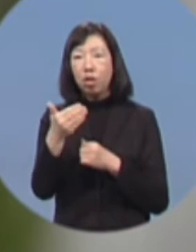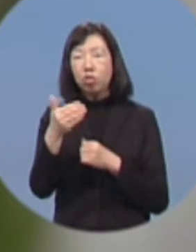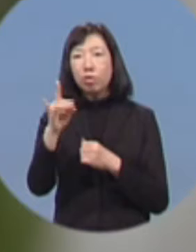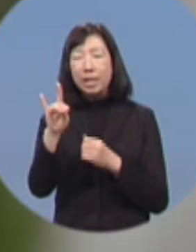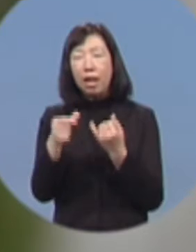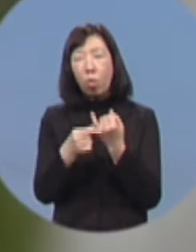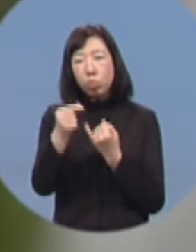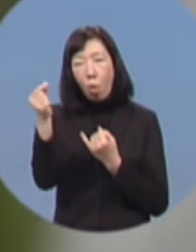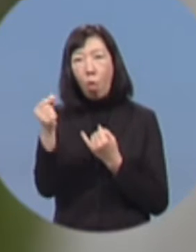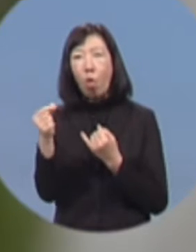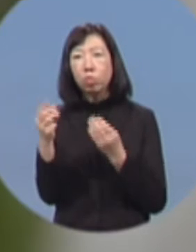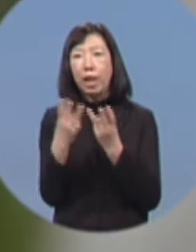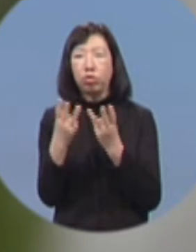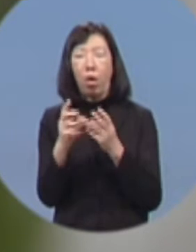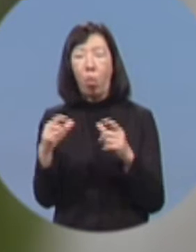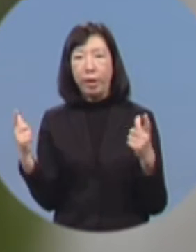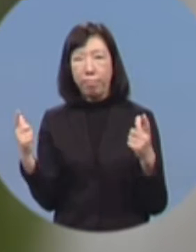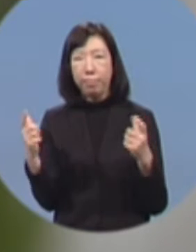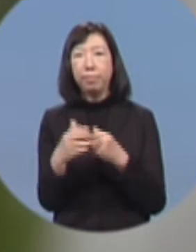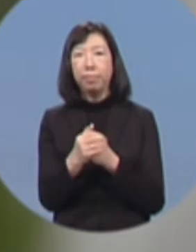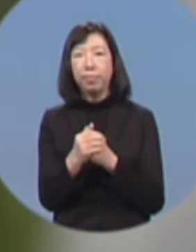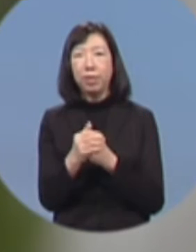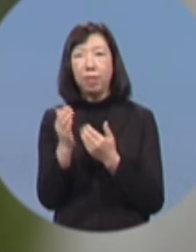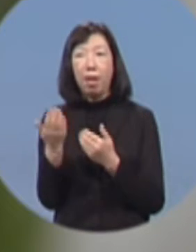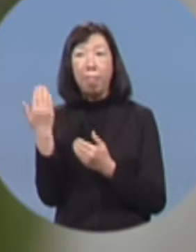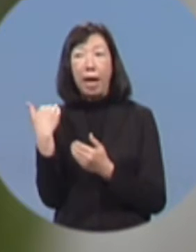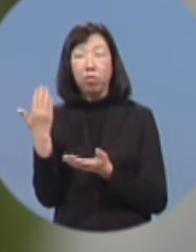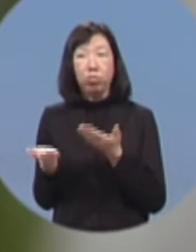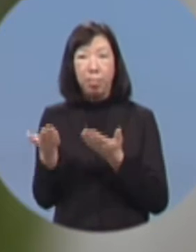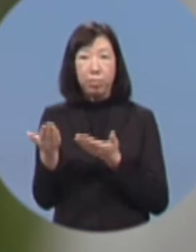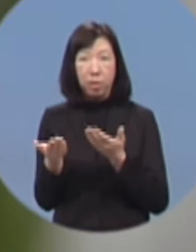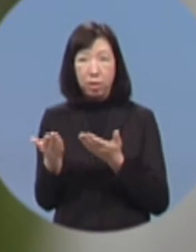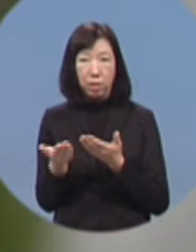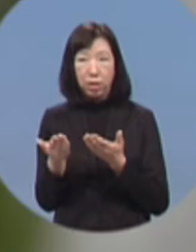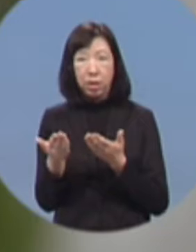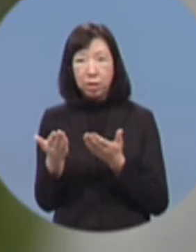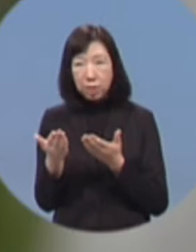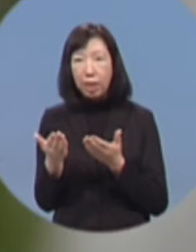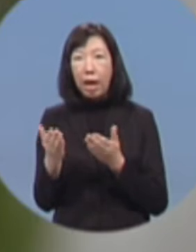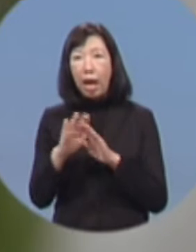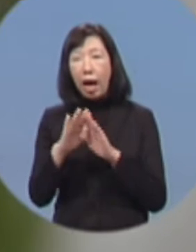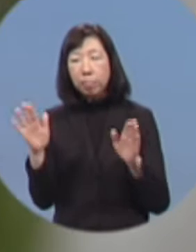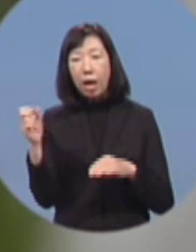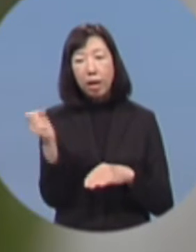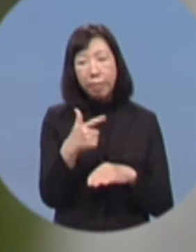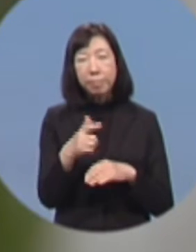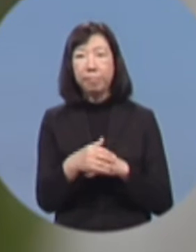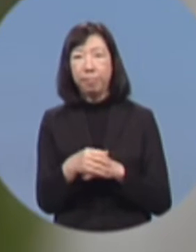く収穫本数が多い、従来の栽培品種よりも 収穫開始時期が早